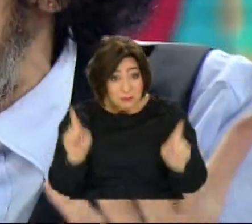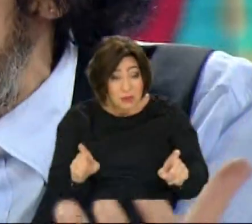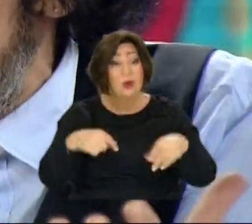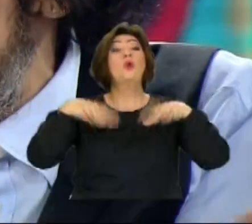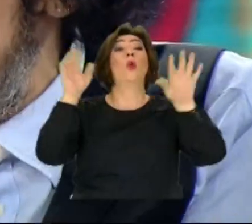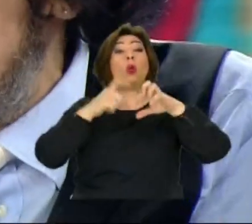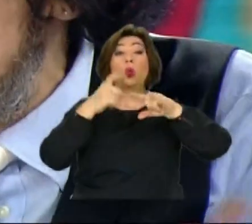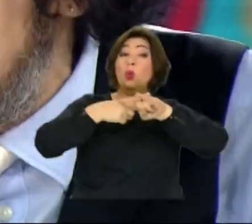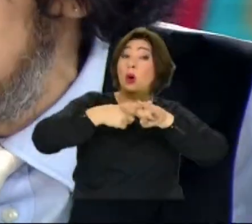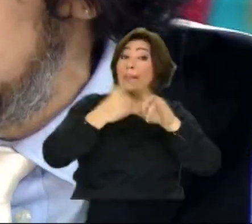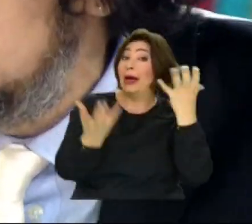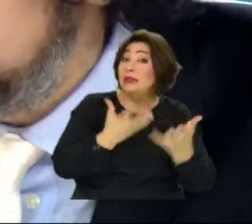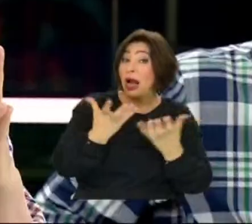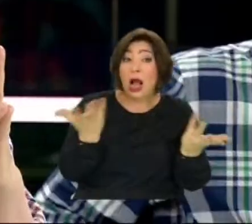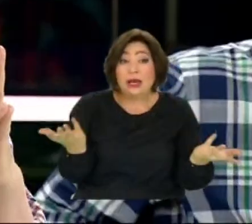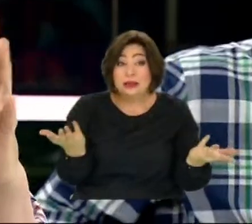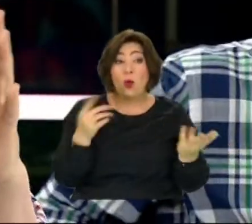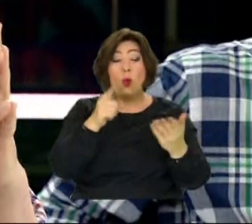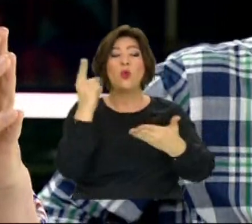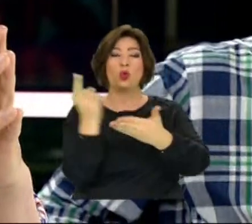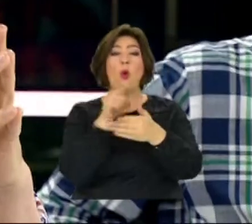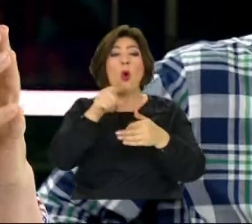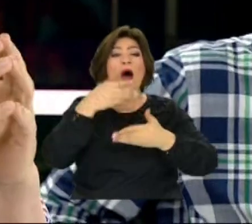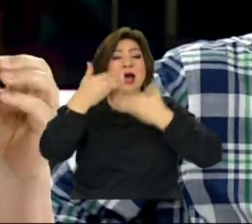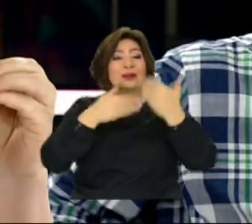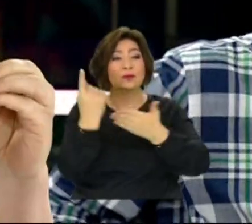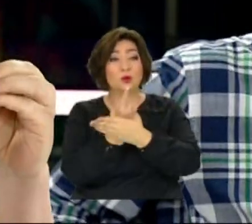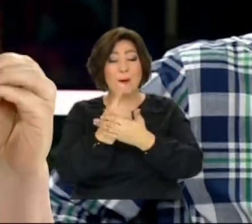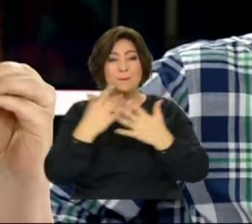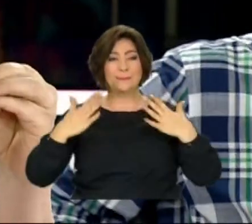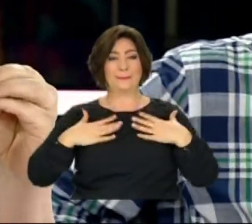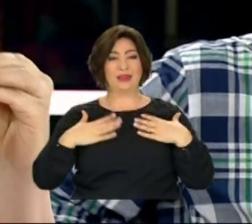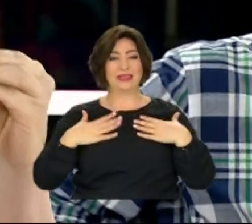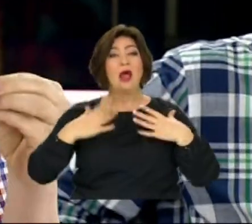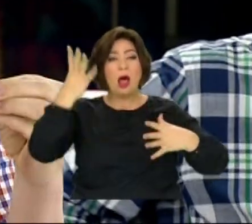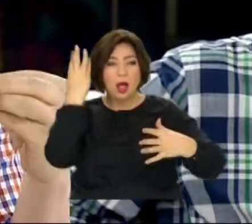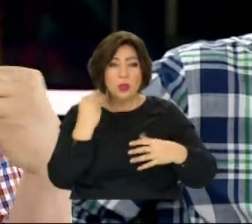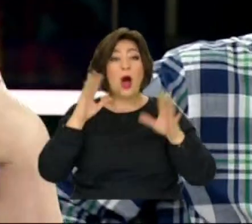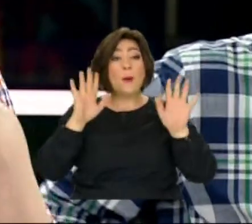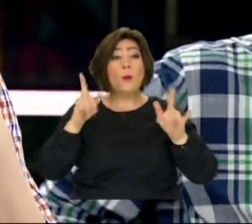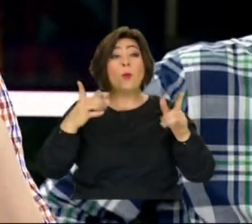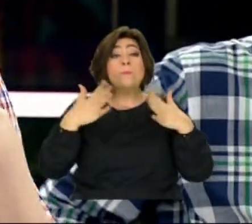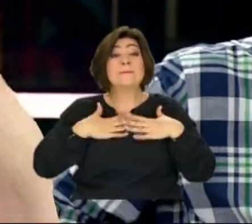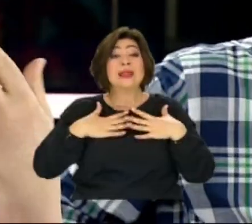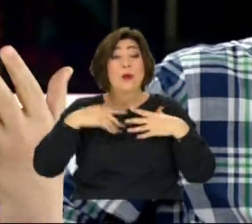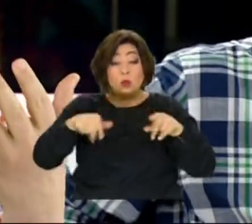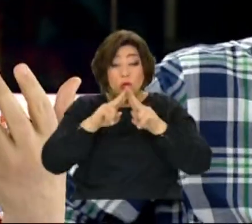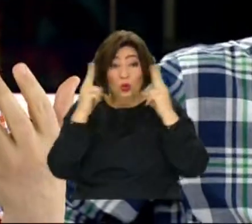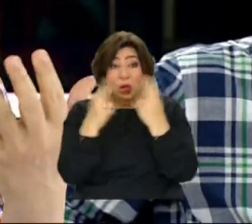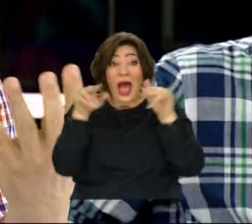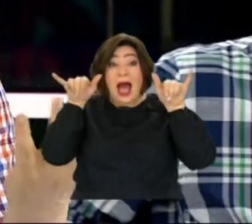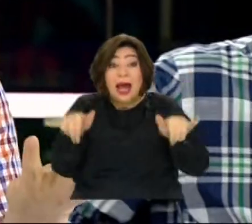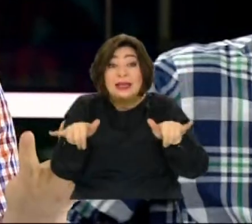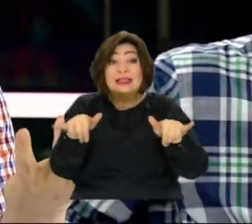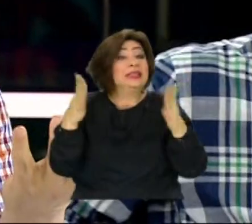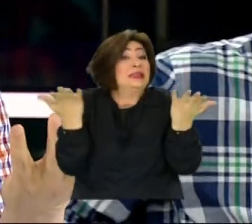yoksa ruhen bir yanmak mı mesela? Onlar Kur'an'da o tip tariflerde bedensel olduğu anlaşılıyor. Ama bu beden tamamen bu dünyadakinin aynı olacak,